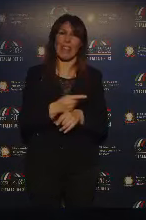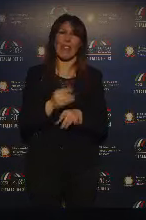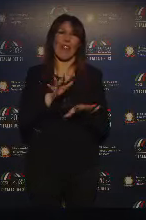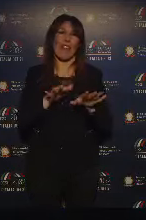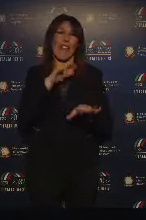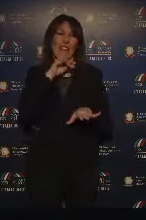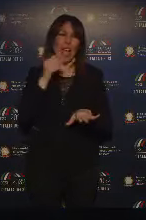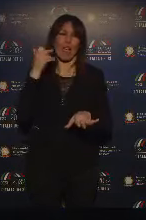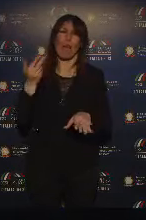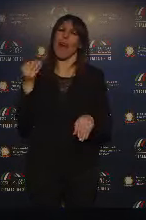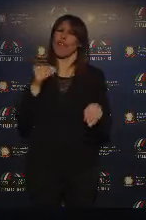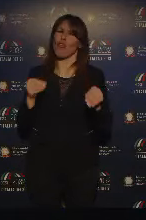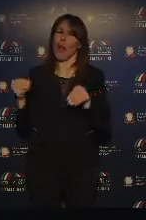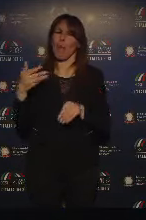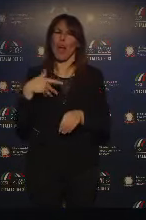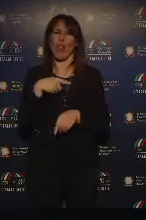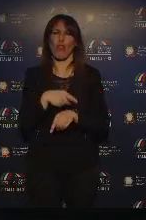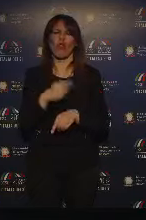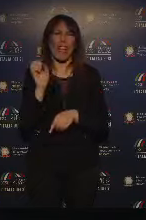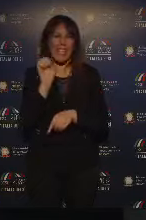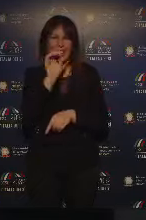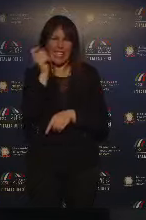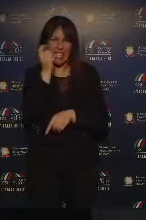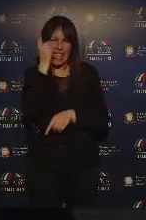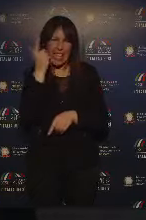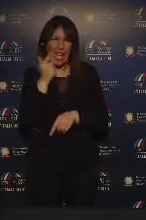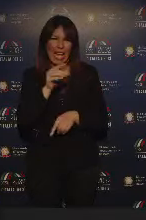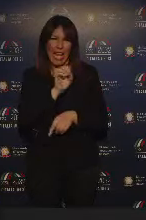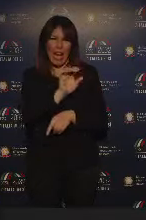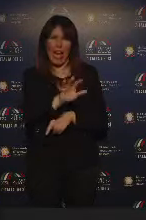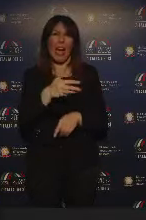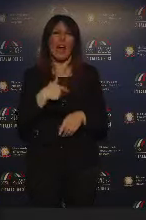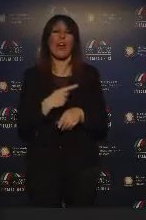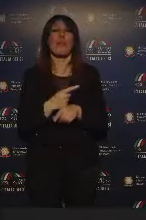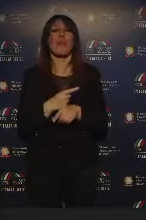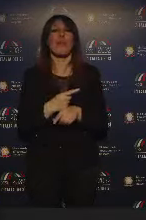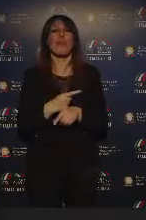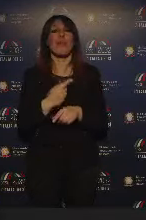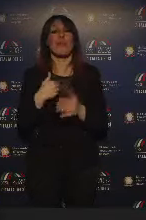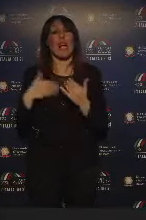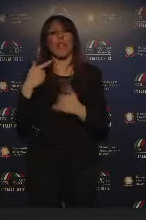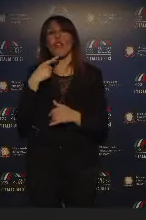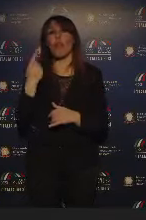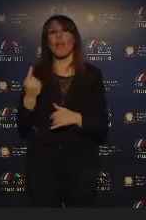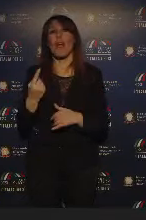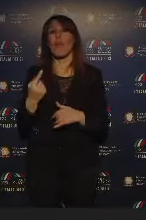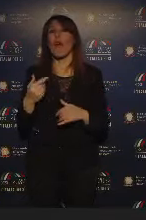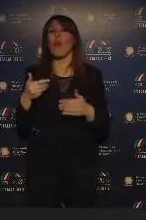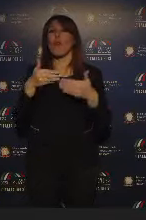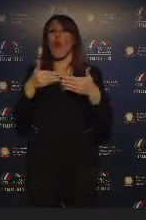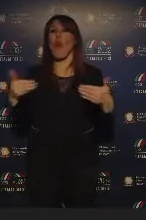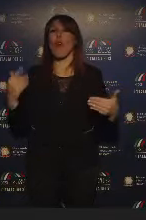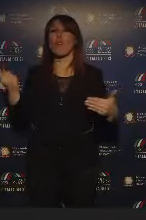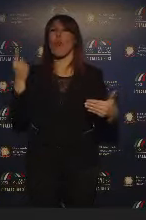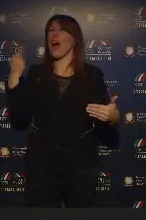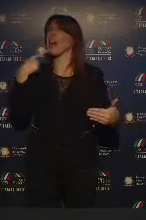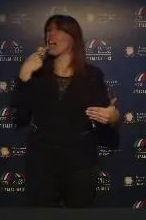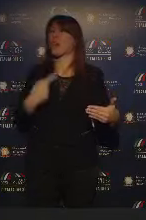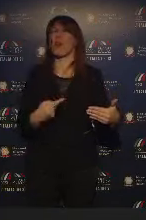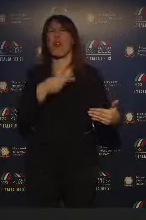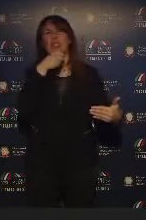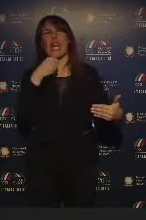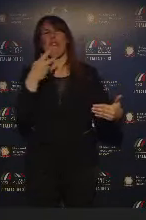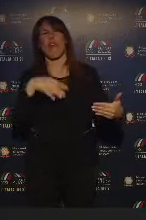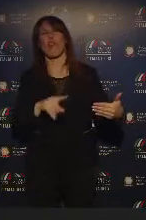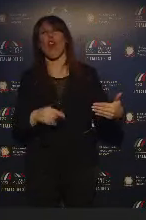l'idea di quanto torniamo un attimo indietro avete sentito prima che c'era uno del Mose che diceva il Mose Non serve Non funzionerà mai Ecco lo